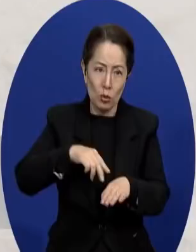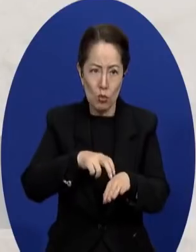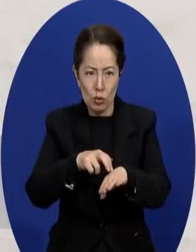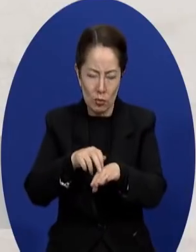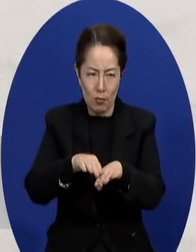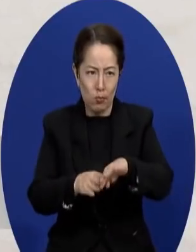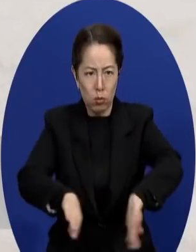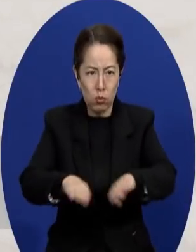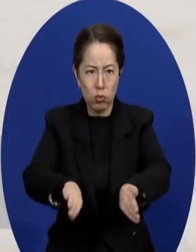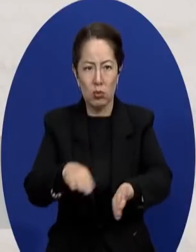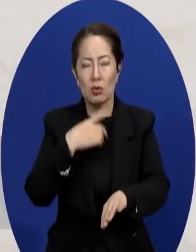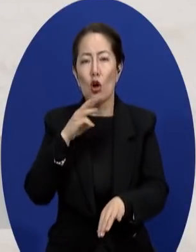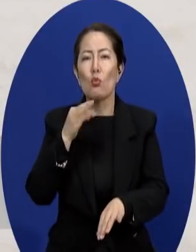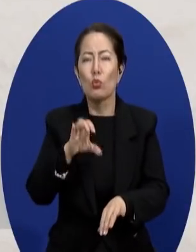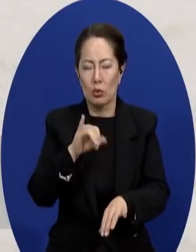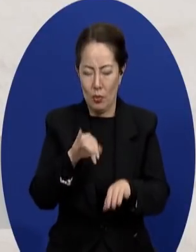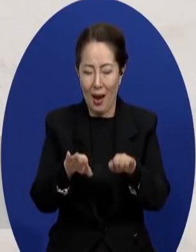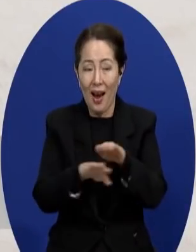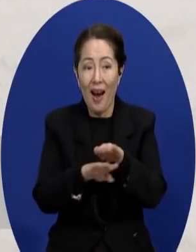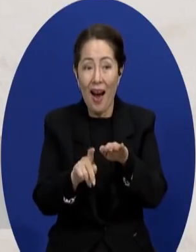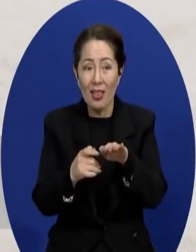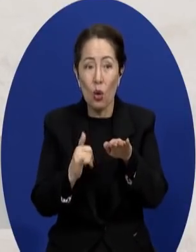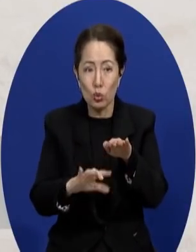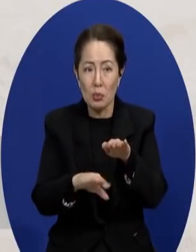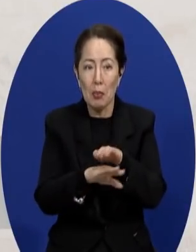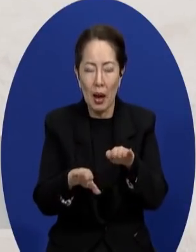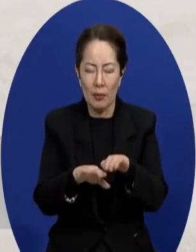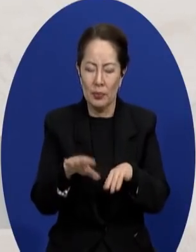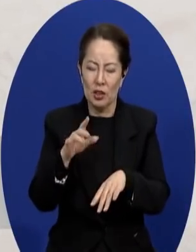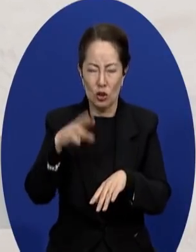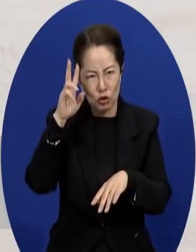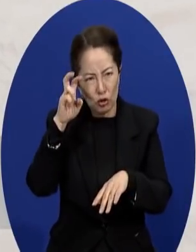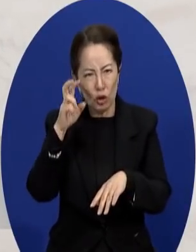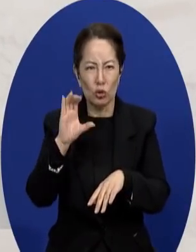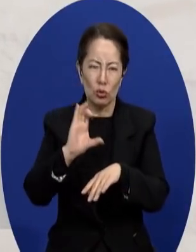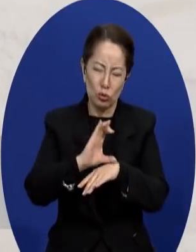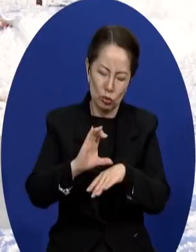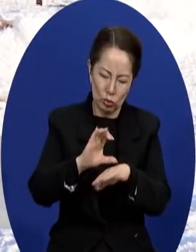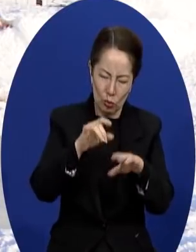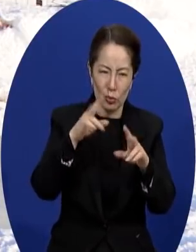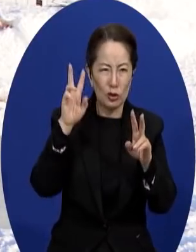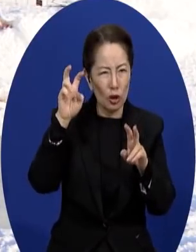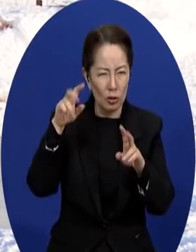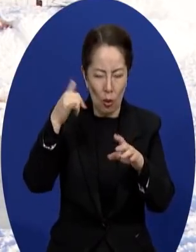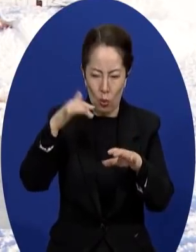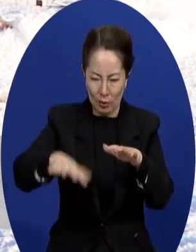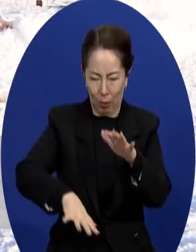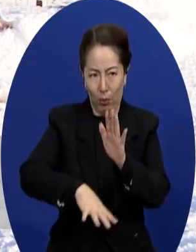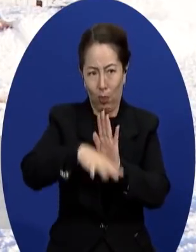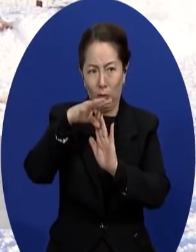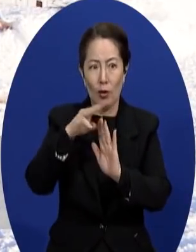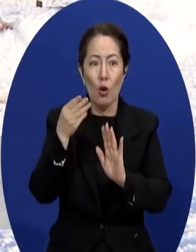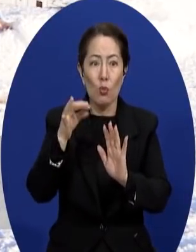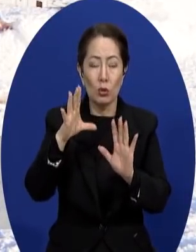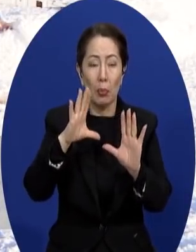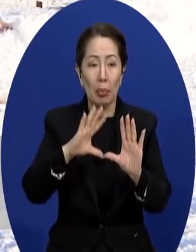цөмөрөх эрсдэл бас үүсэж байна. Түүнчлэн сумын хогийн цэг айлуудын жорлон усан давцсан учраас 2-р сараас өмнө арга хэмжээ авахгүй бол мөс